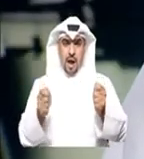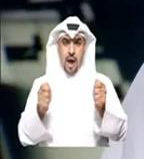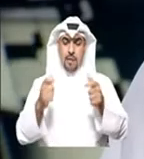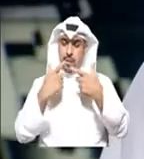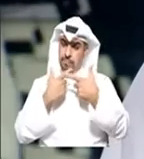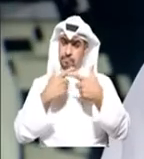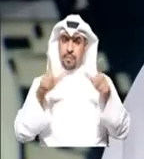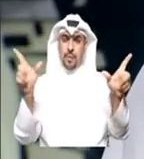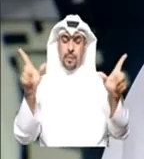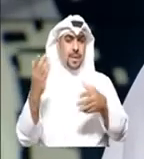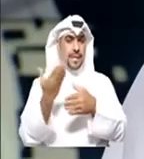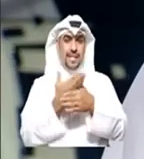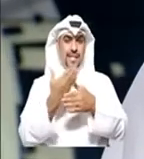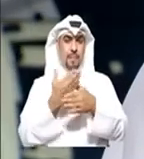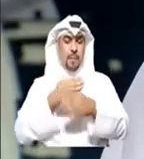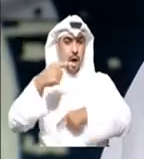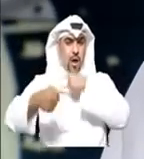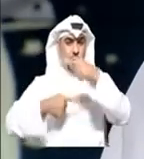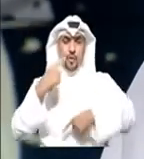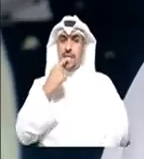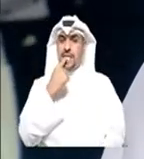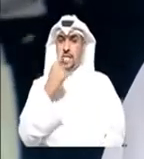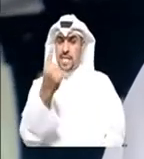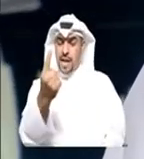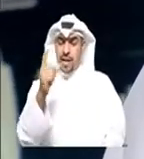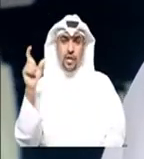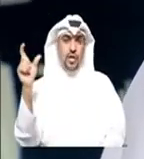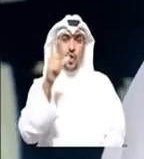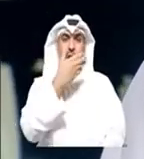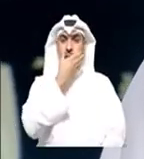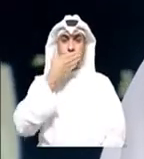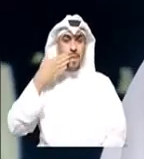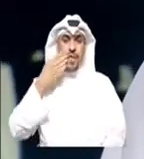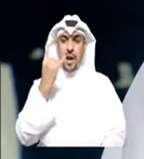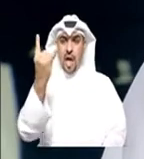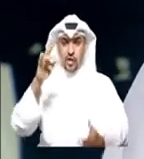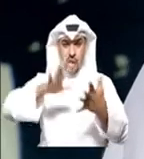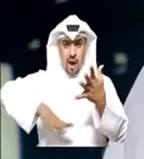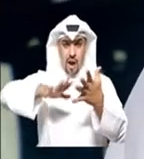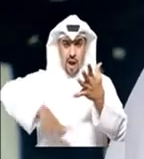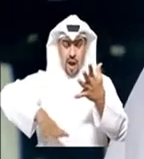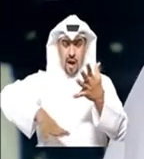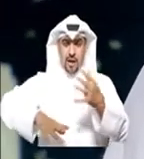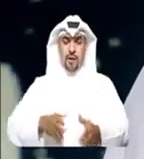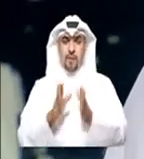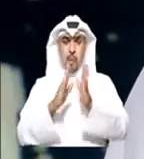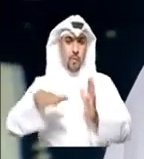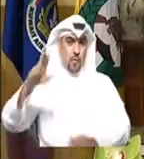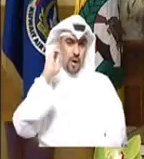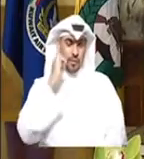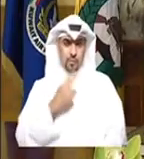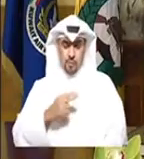الأواخر من شهر رمضان المبارك، أعاده الله على الجميع بالخير واليمن والبركات.